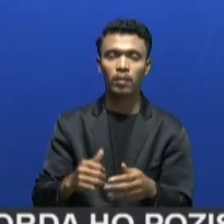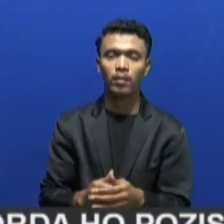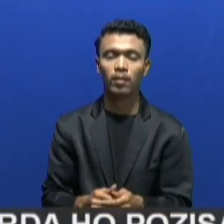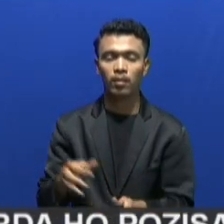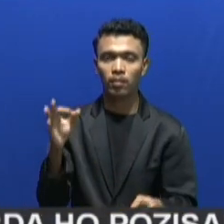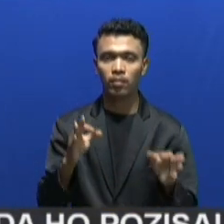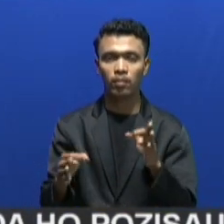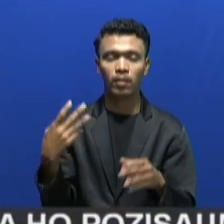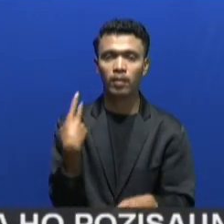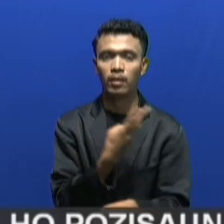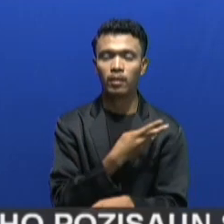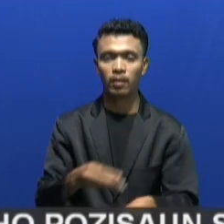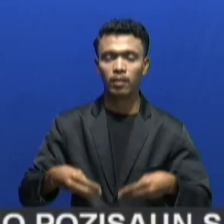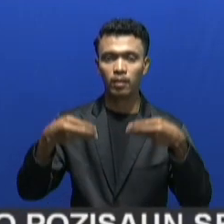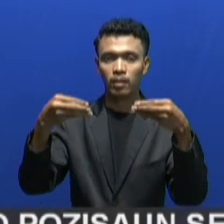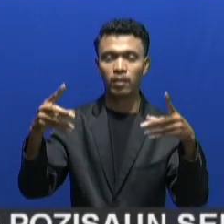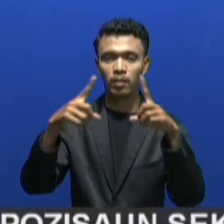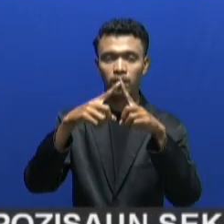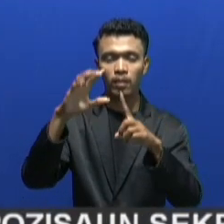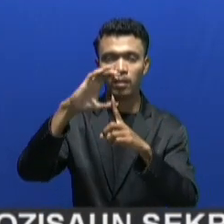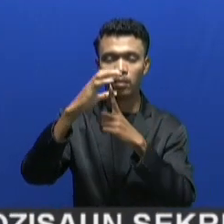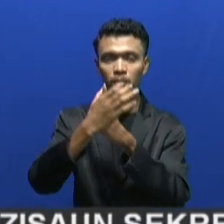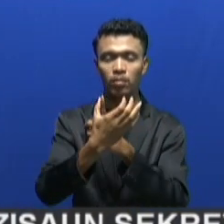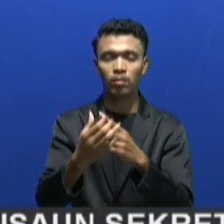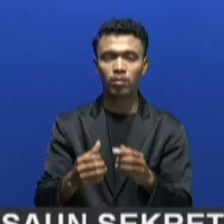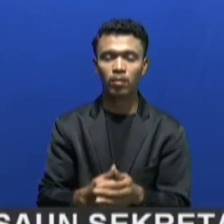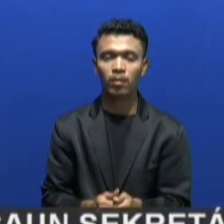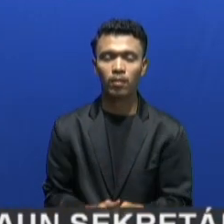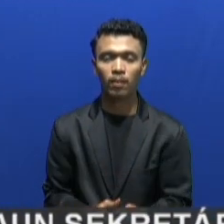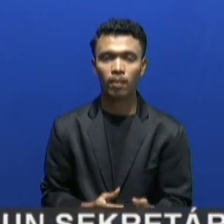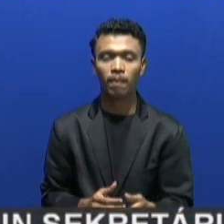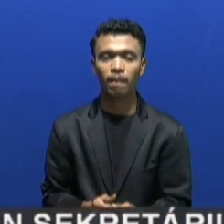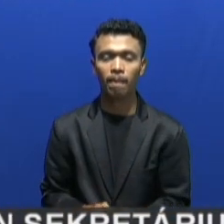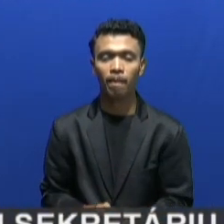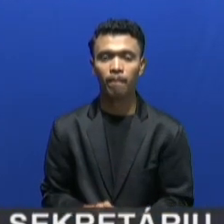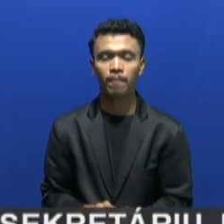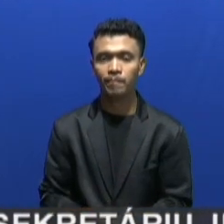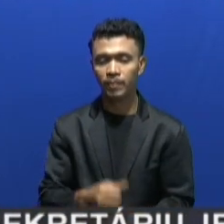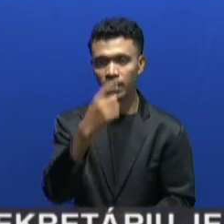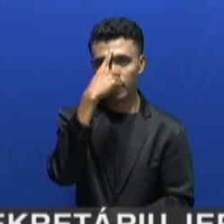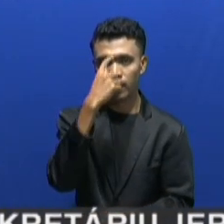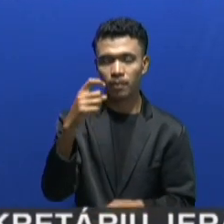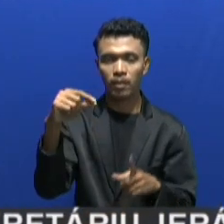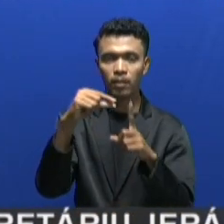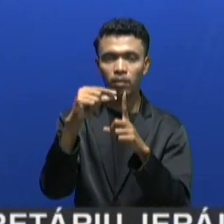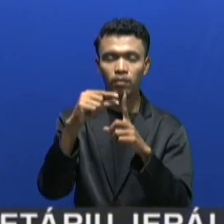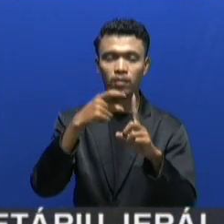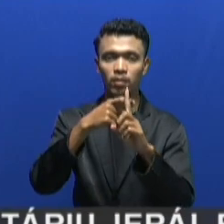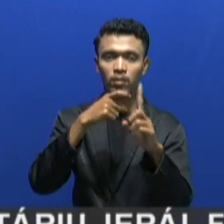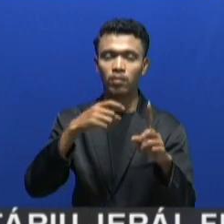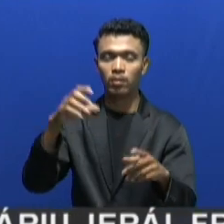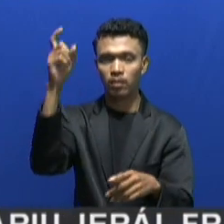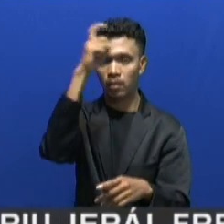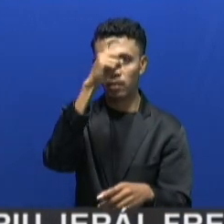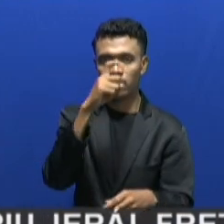anto buat sirne ita entrega ba iha ita ne kultura sekarik tama anto iya nebe tambah telepon apa makusi tanya liana